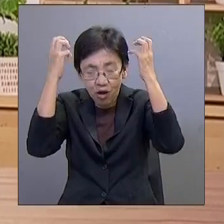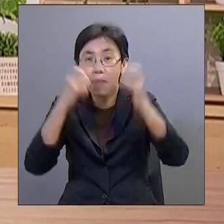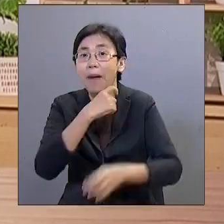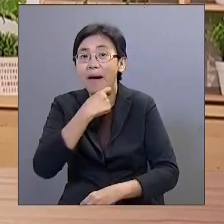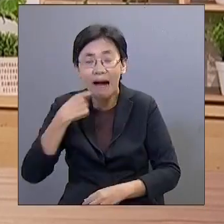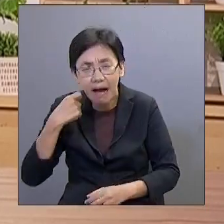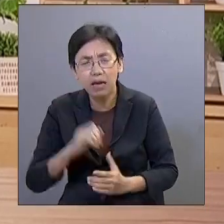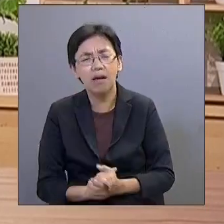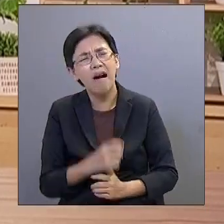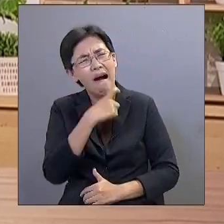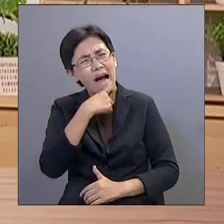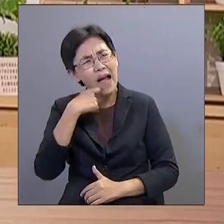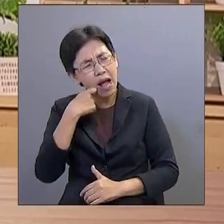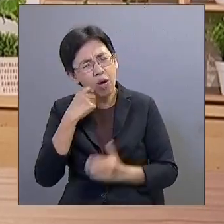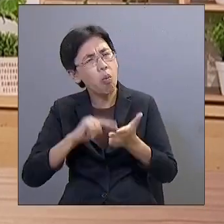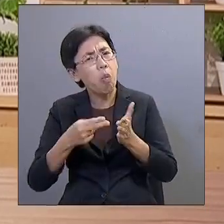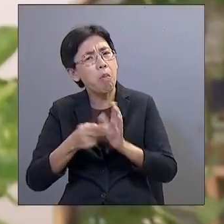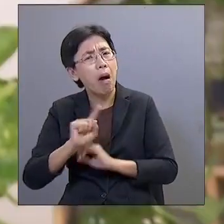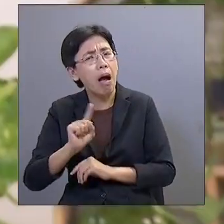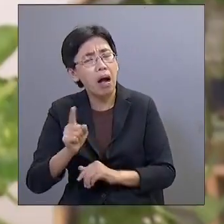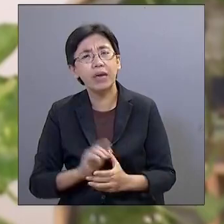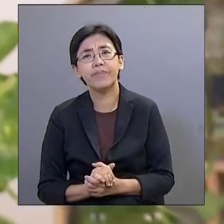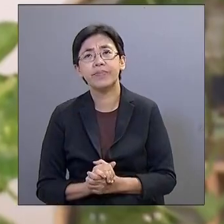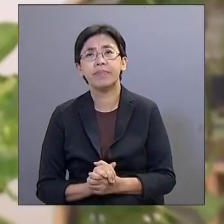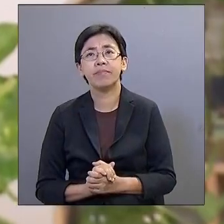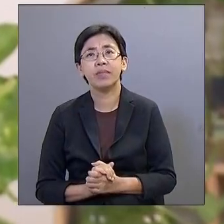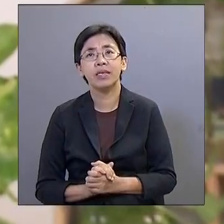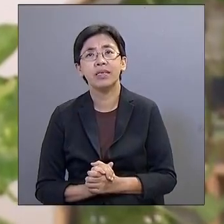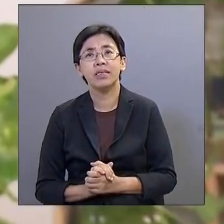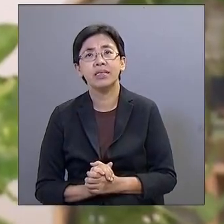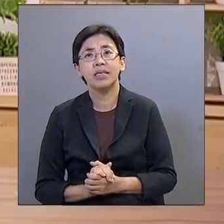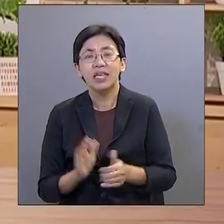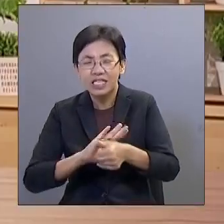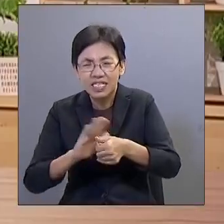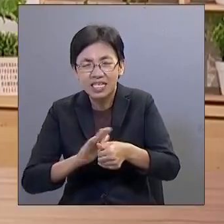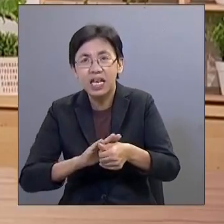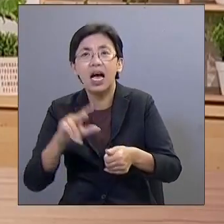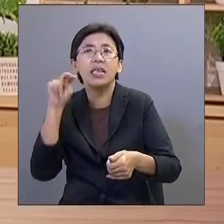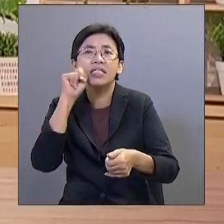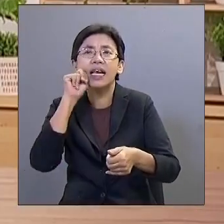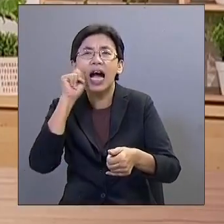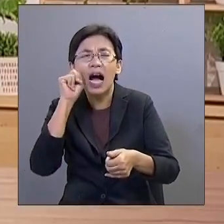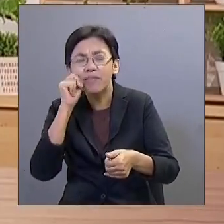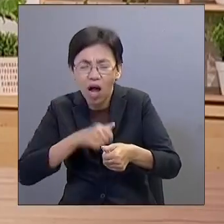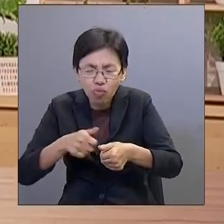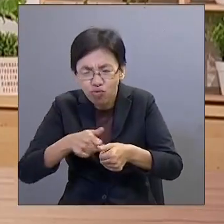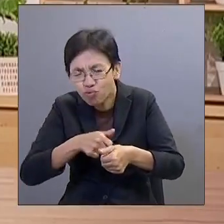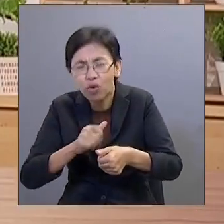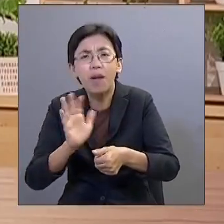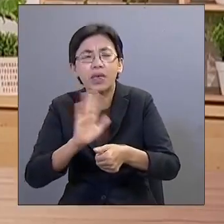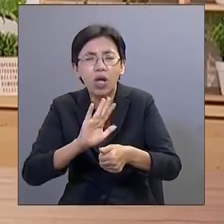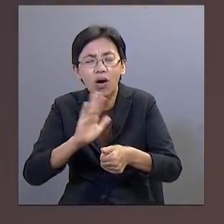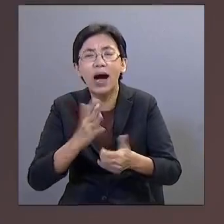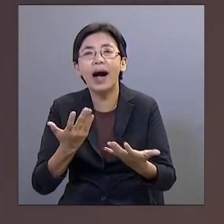ชมพูแบบแห้งนะคะก็คือเป็นสิ่งที่ใช้ทำความสะอาดแล้วก็ไม่ต้องใช้น้ำล้างออกทีหลังนะคะ